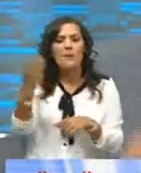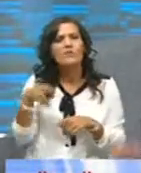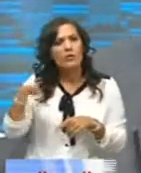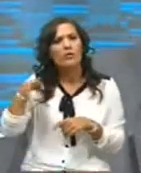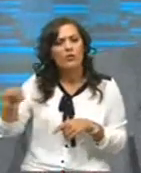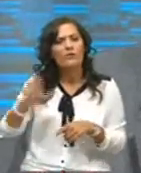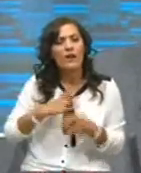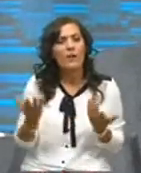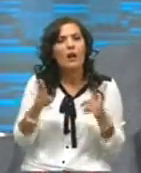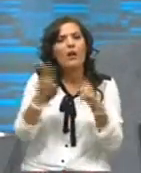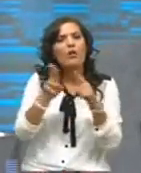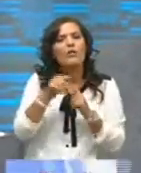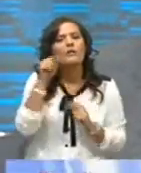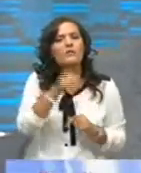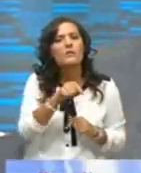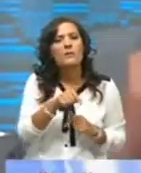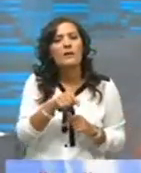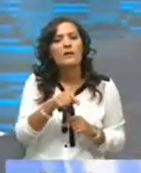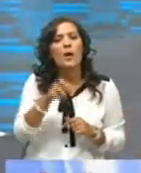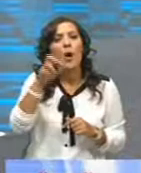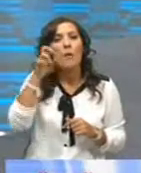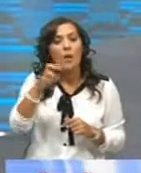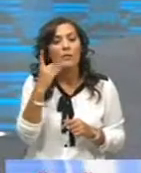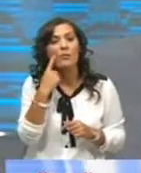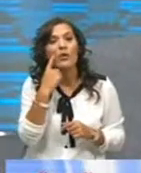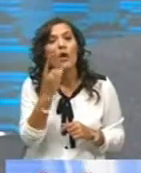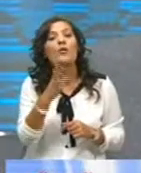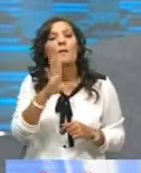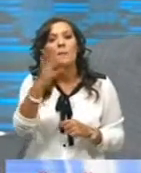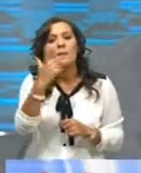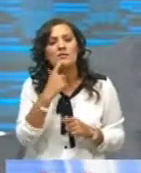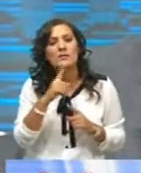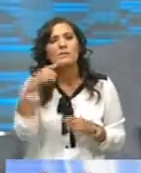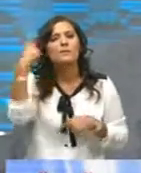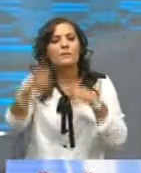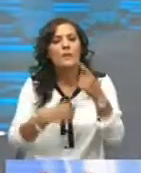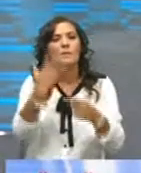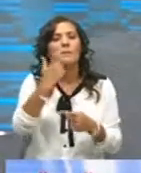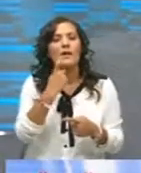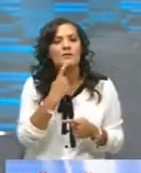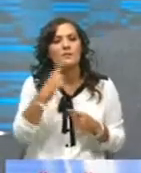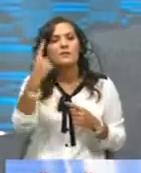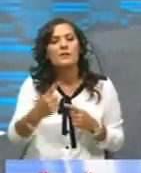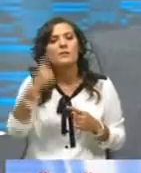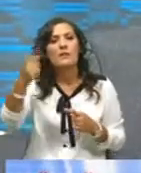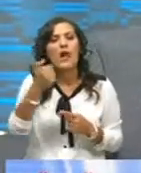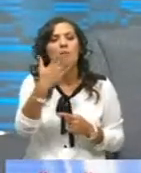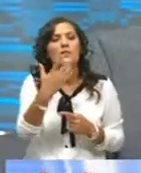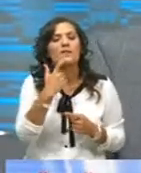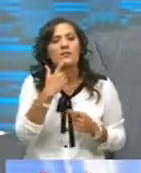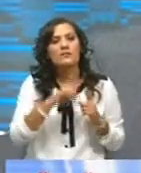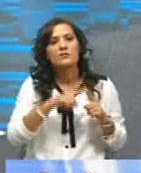yöntemler de var ama kolonoskopi polis görülmedi sizde beş yılda bir kolonoskopi 65 yaşına kadar